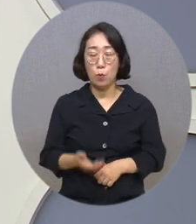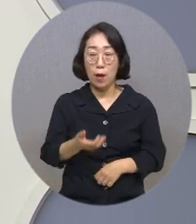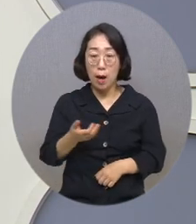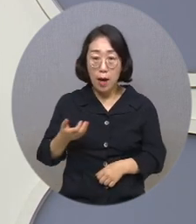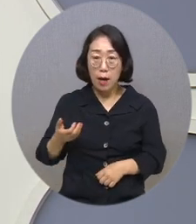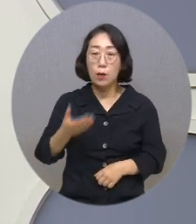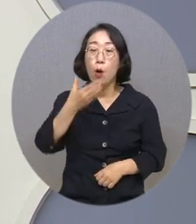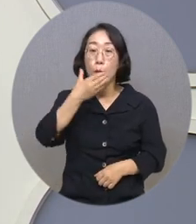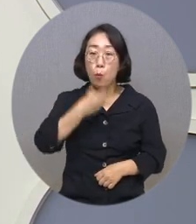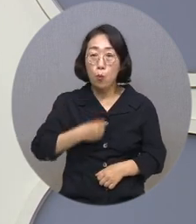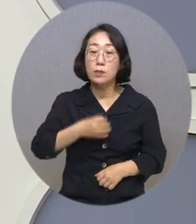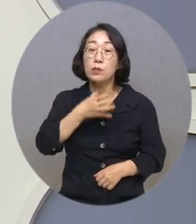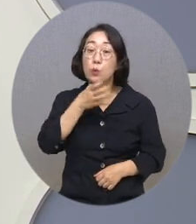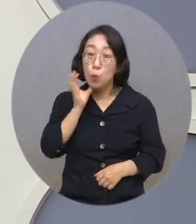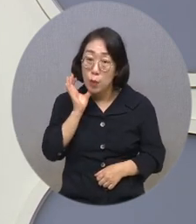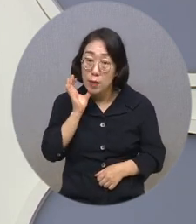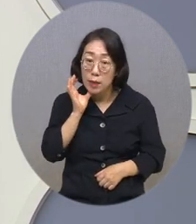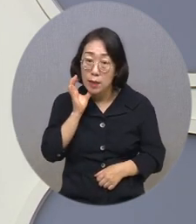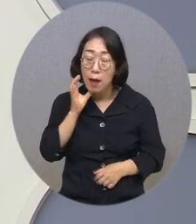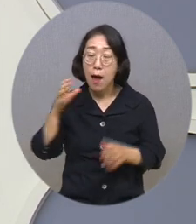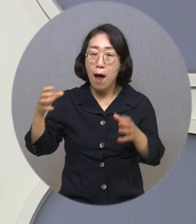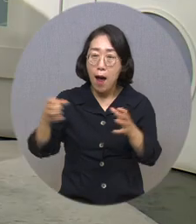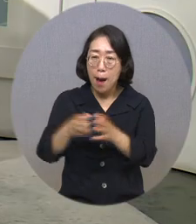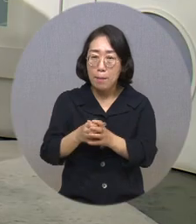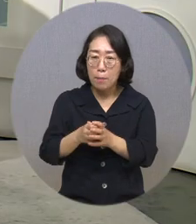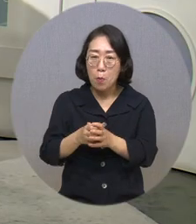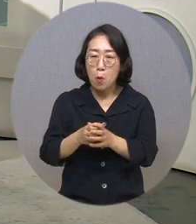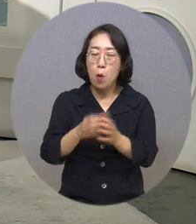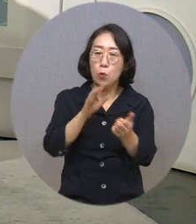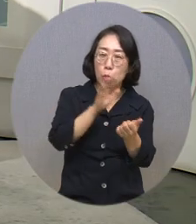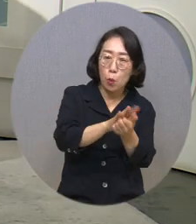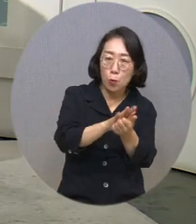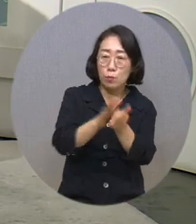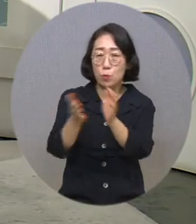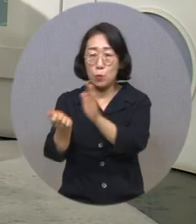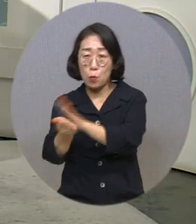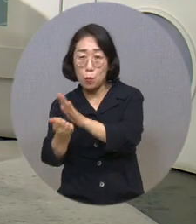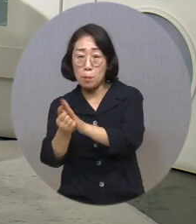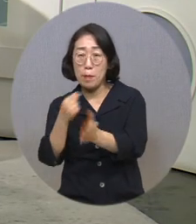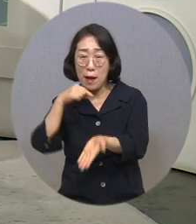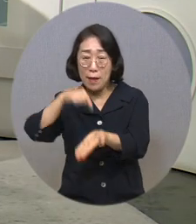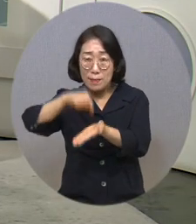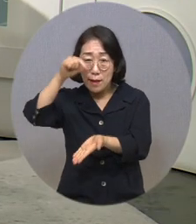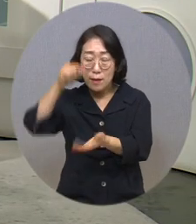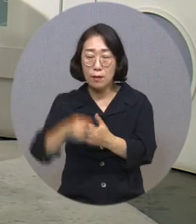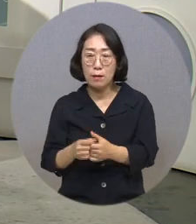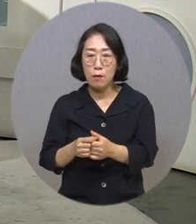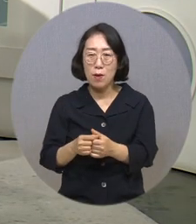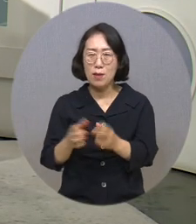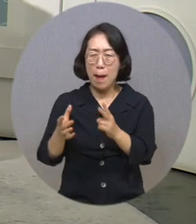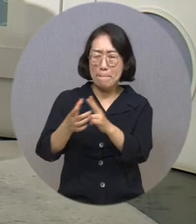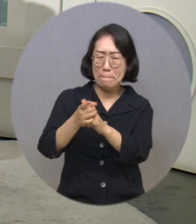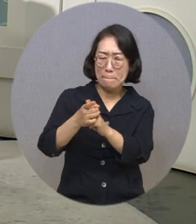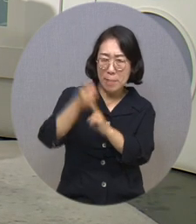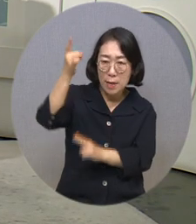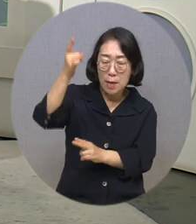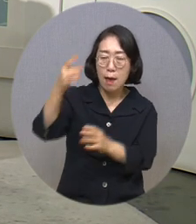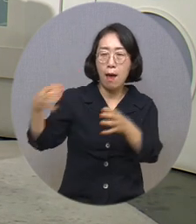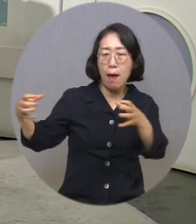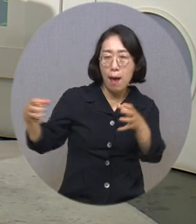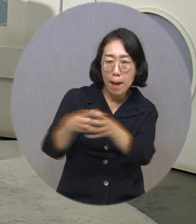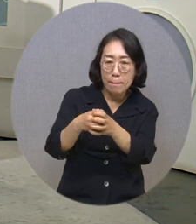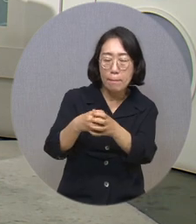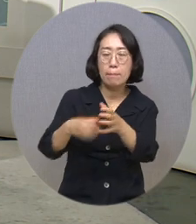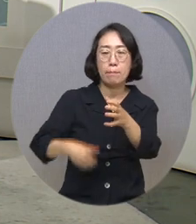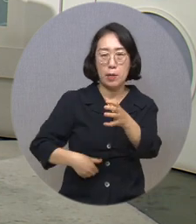이런 복지 노인일체형 이제 협력 차원이 아니라 같이 그냥 더불어. 네, 더불어서. 그래서 제가